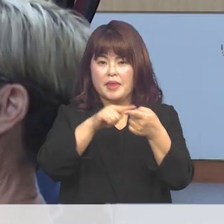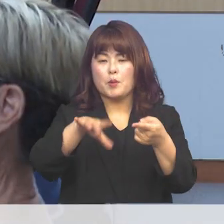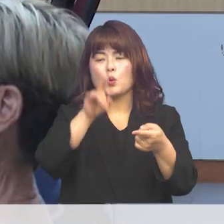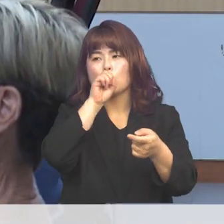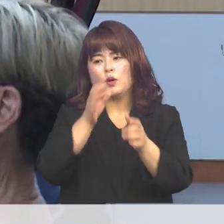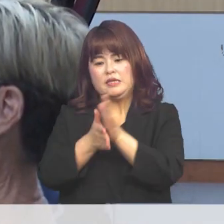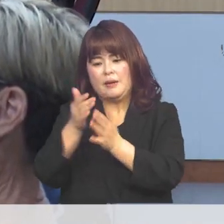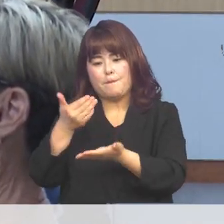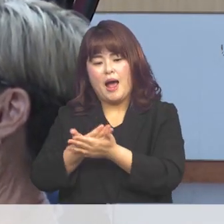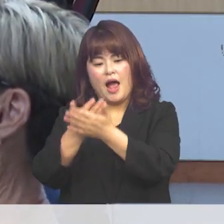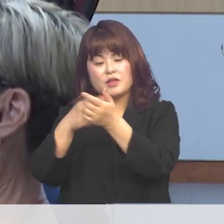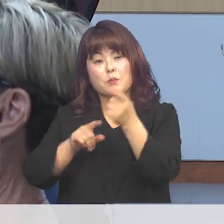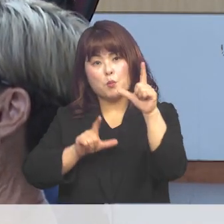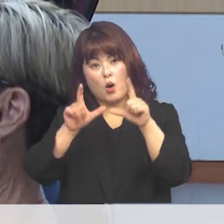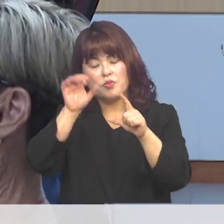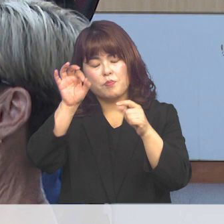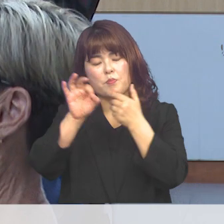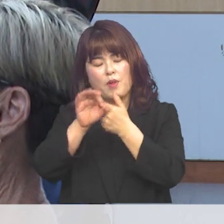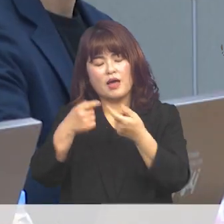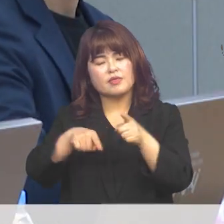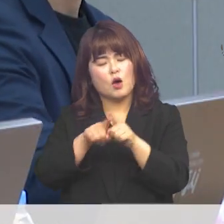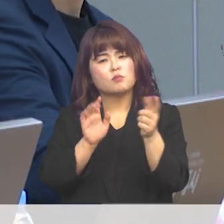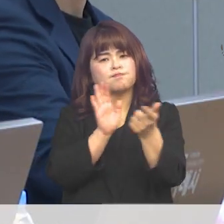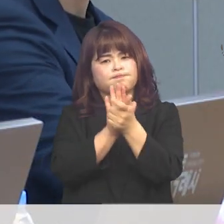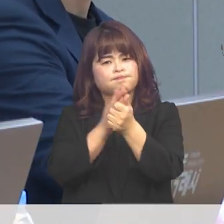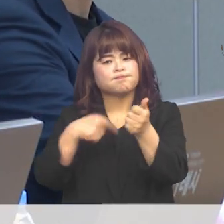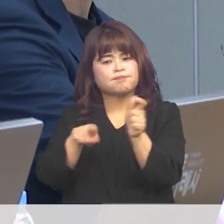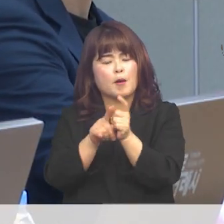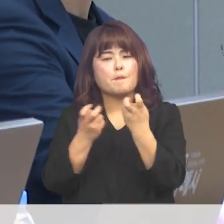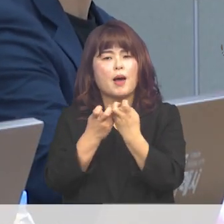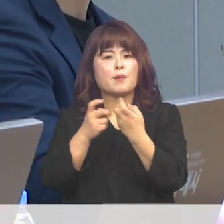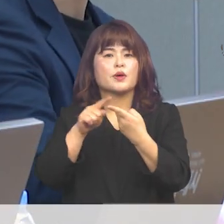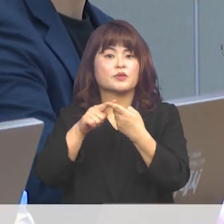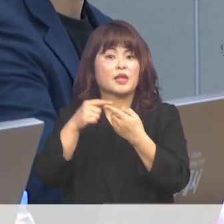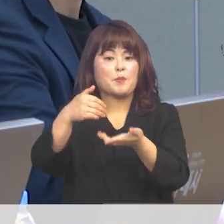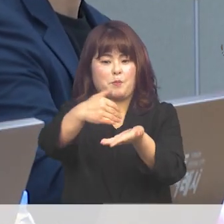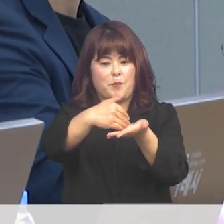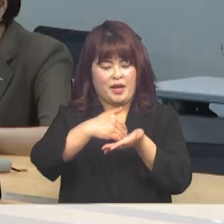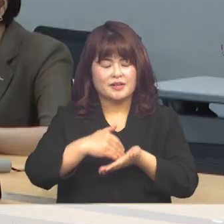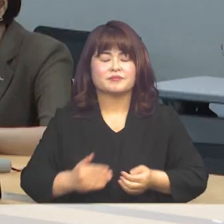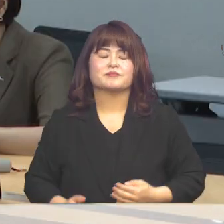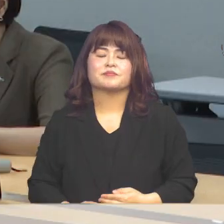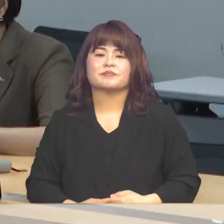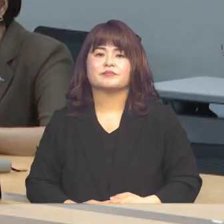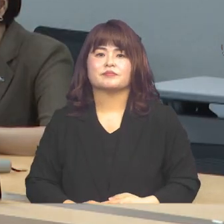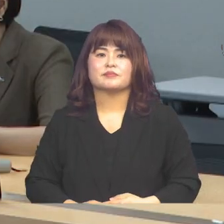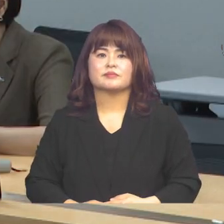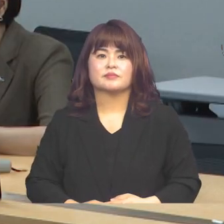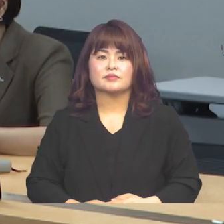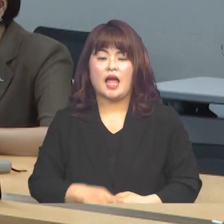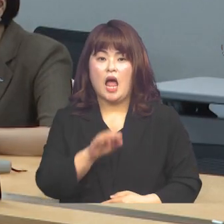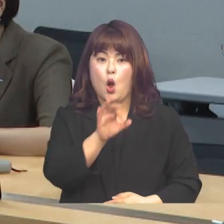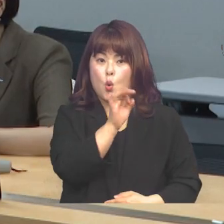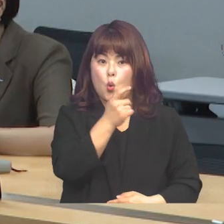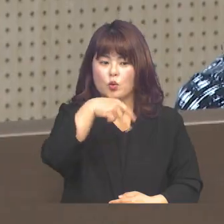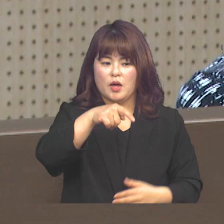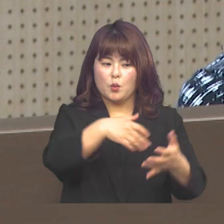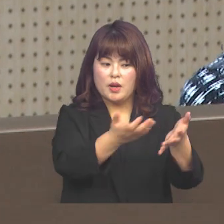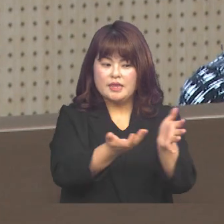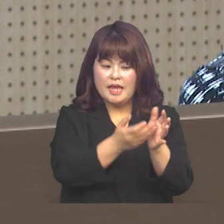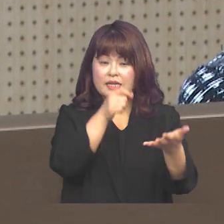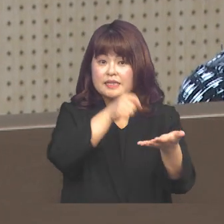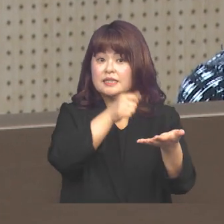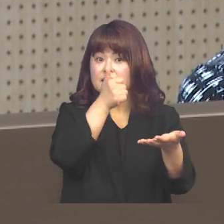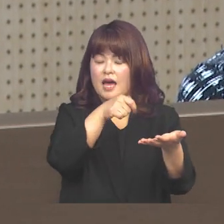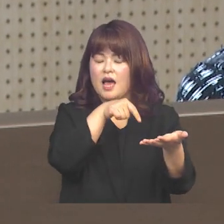대표단이 용인특례시의 발전상을 듣고 상호 협력 방안을 모색하고 싶다고 요청해 이루어졌습니다. 셰릴 그리브